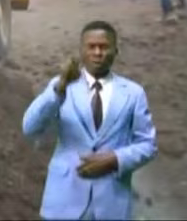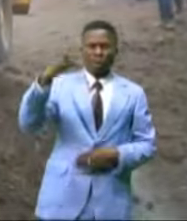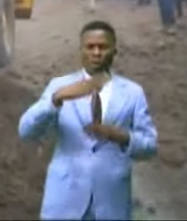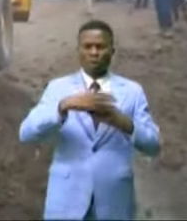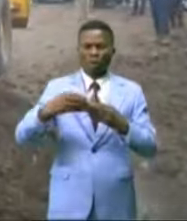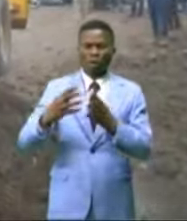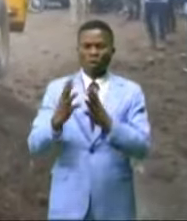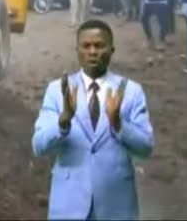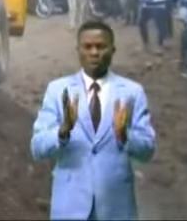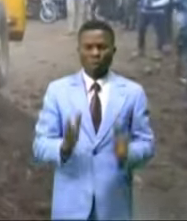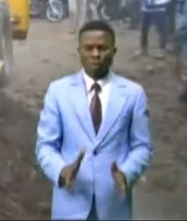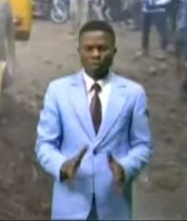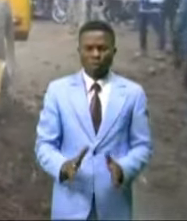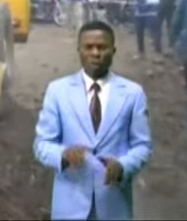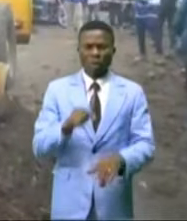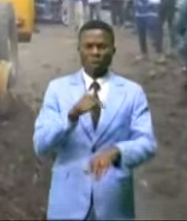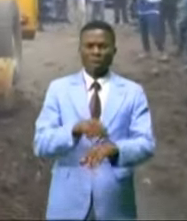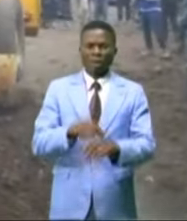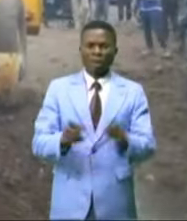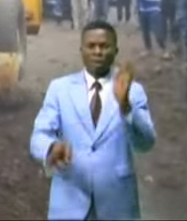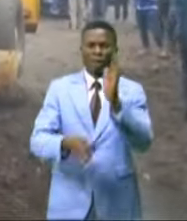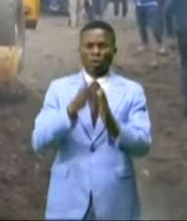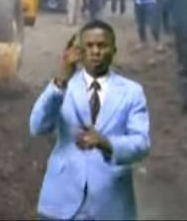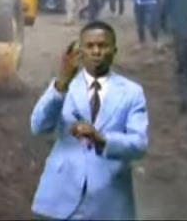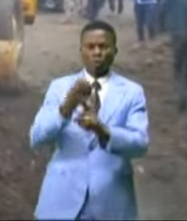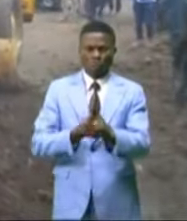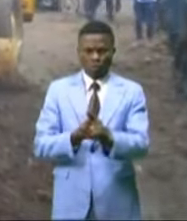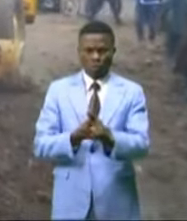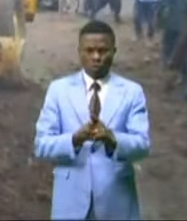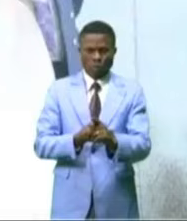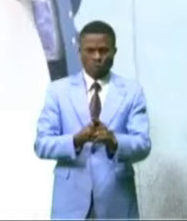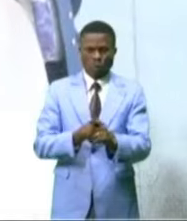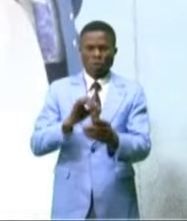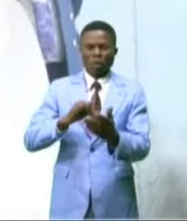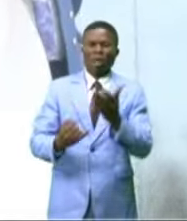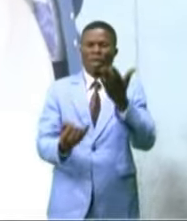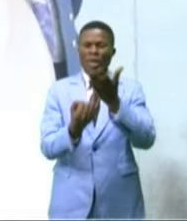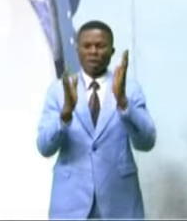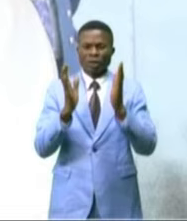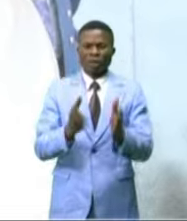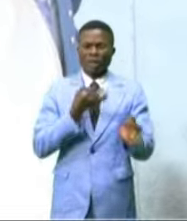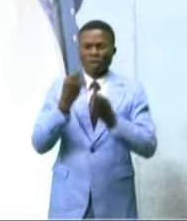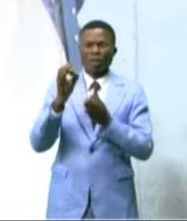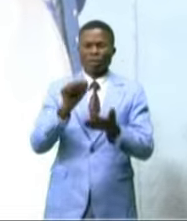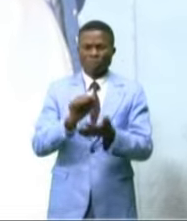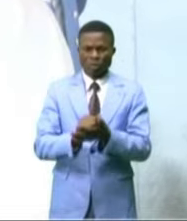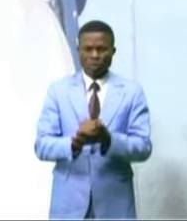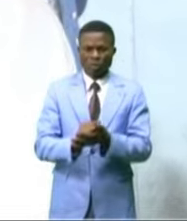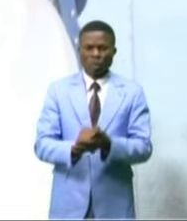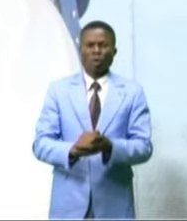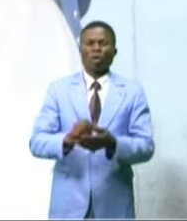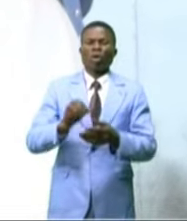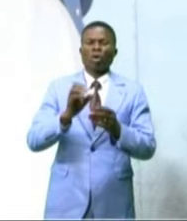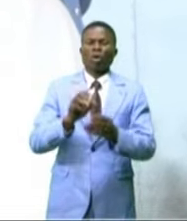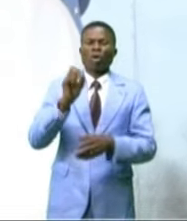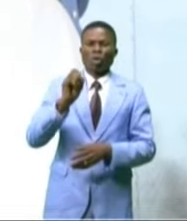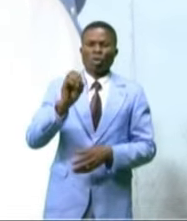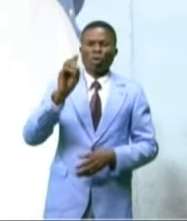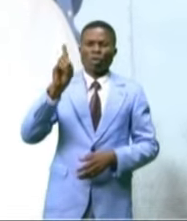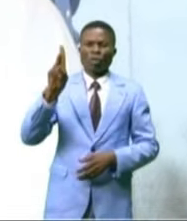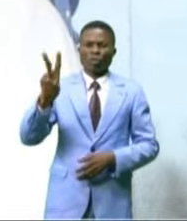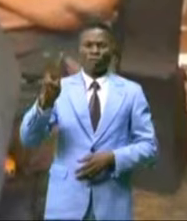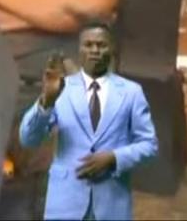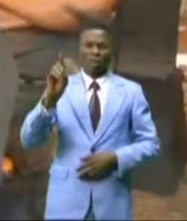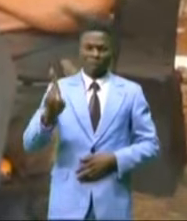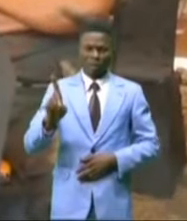américains pour une durée de 12 mois selon l'ingénieur taon Eyenga de l'office de voirie et drainage